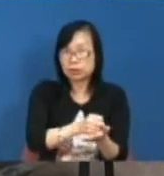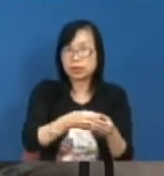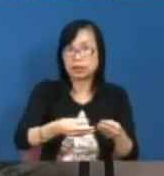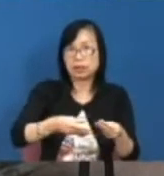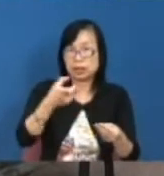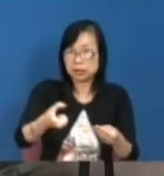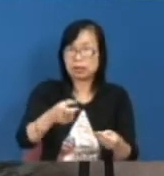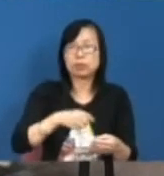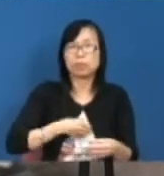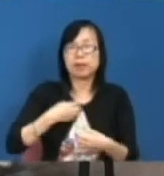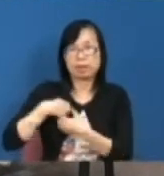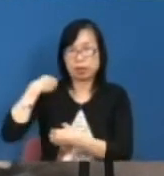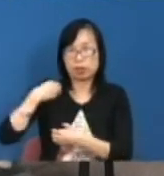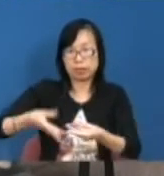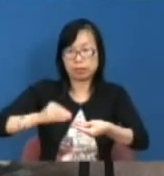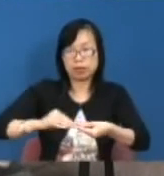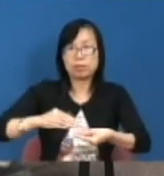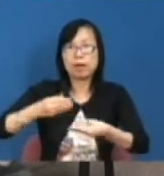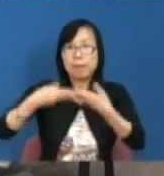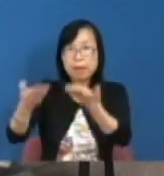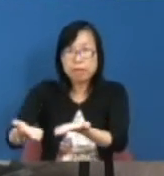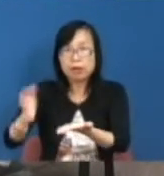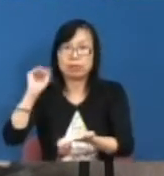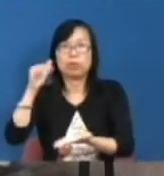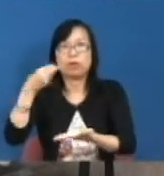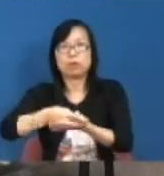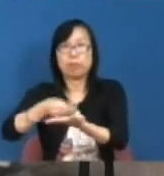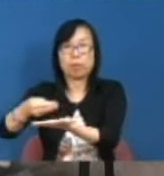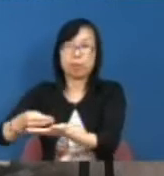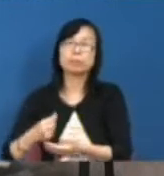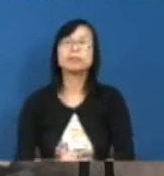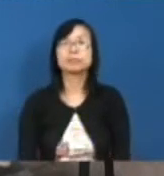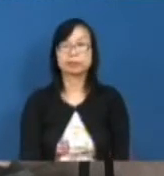嘛，因為買得嘢㗎嘛，係咪？